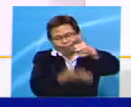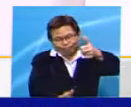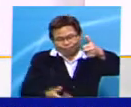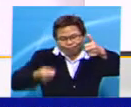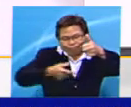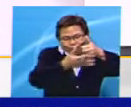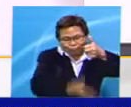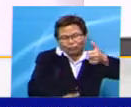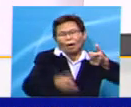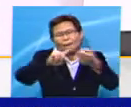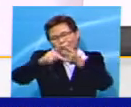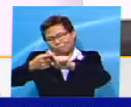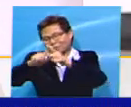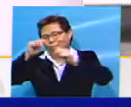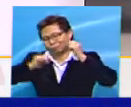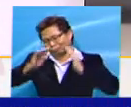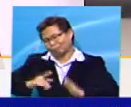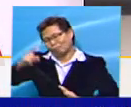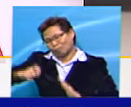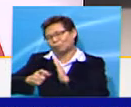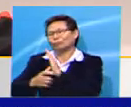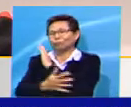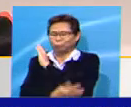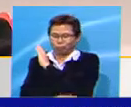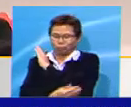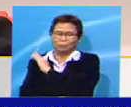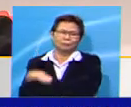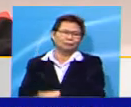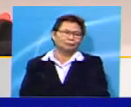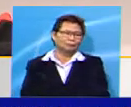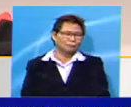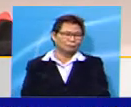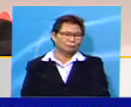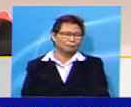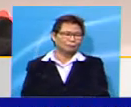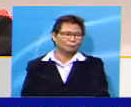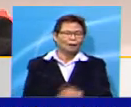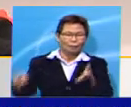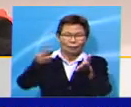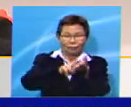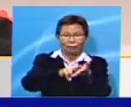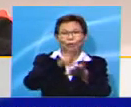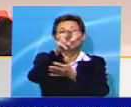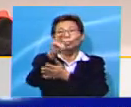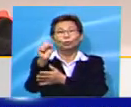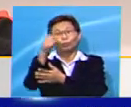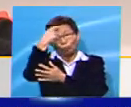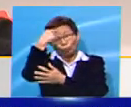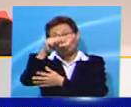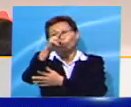untuk membantu rakan-rakan artis yang memerlukan. Nombor plat atau pendaftaran kenderaan ini khas